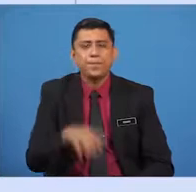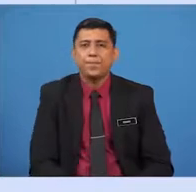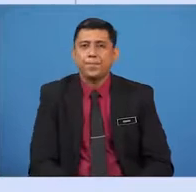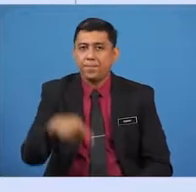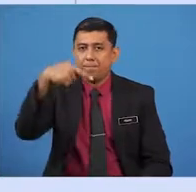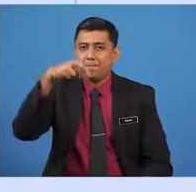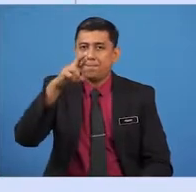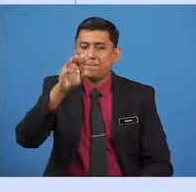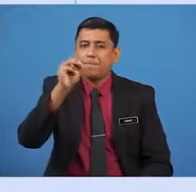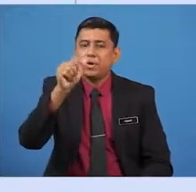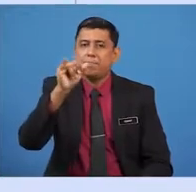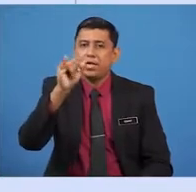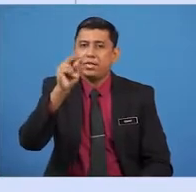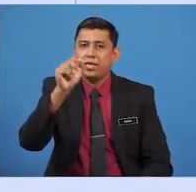kedua,